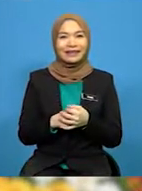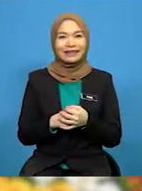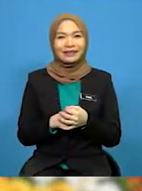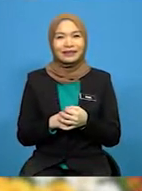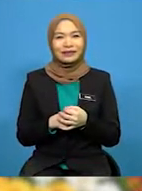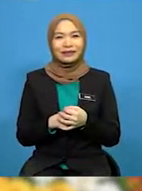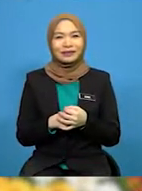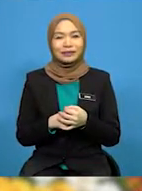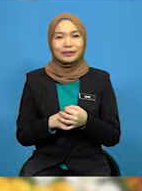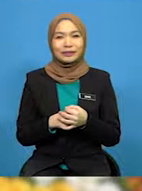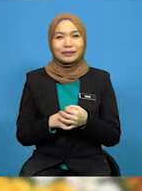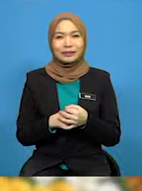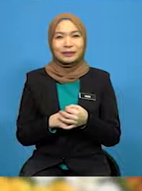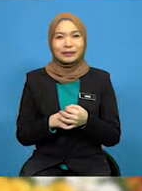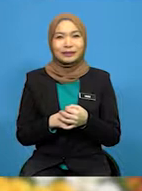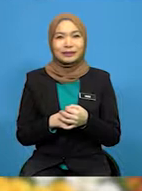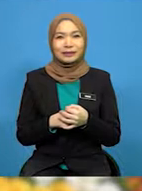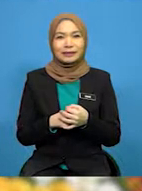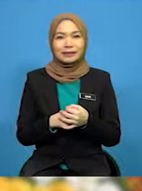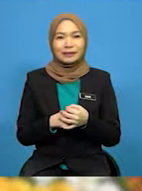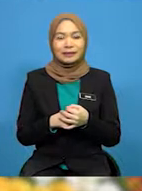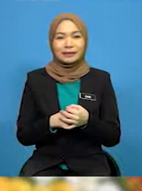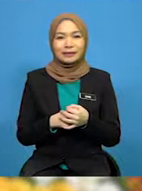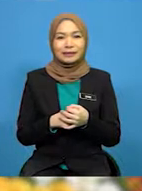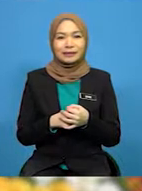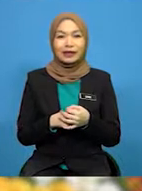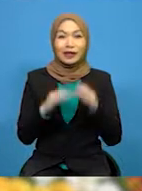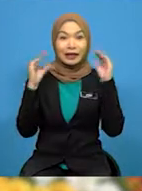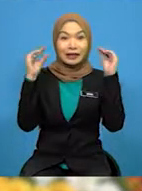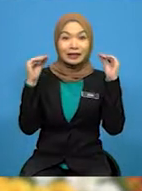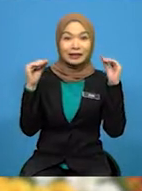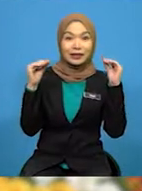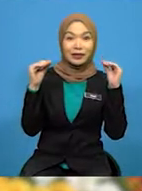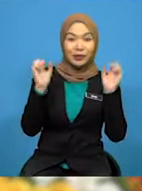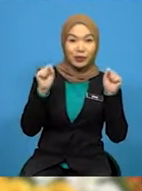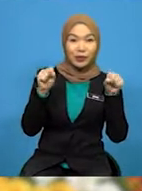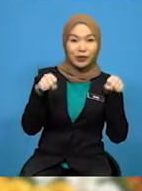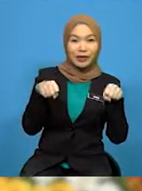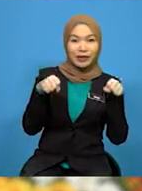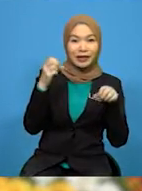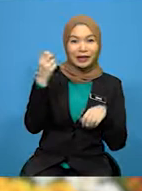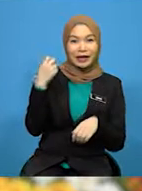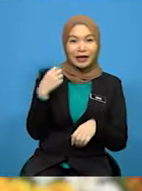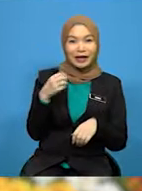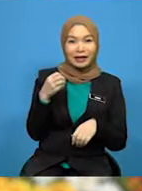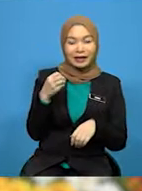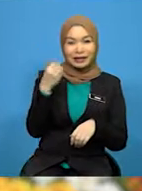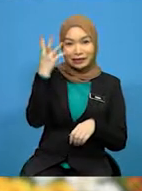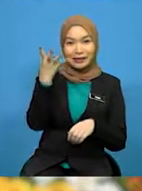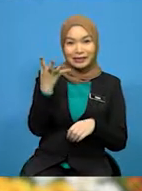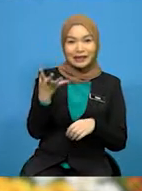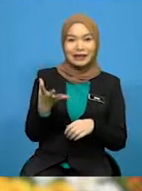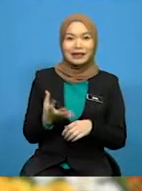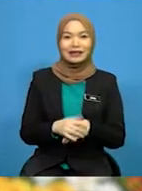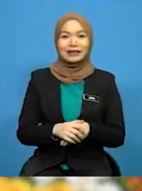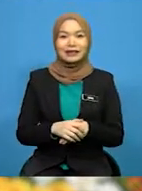saya nampak Cikgu Rafidah macam tak sabar nak terangkan sesuatu. Boleh Cikgu Rafidah mungkin nak berkongsi berkenaan